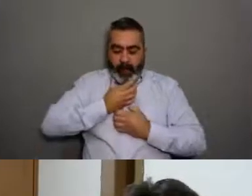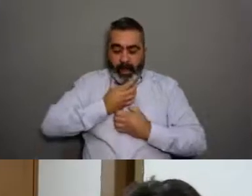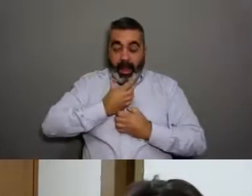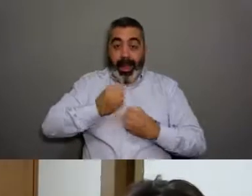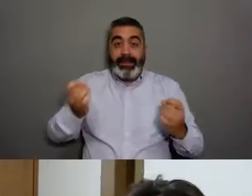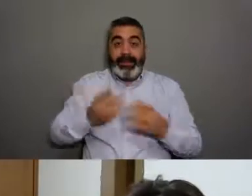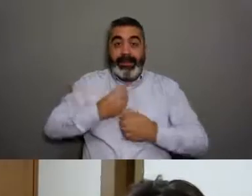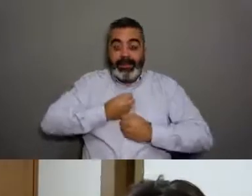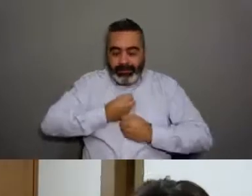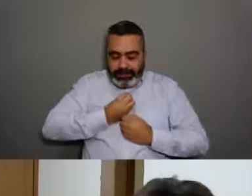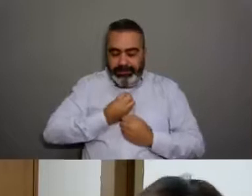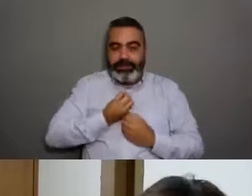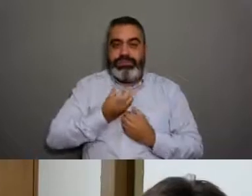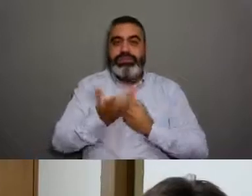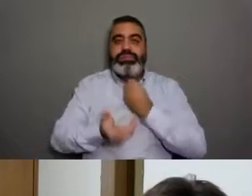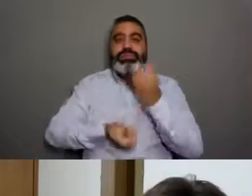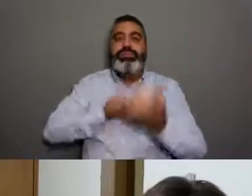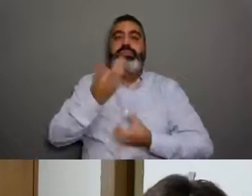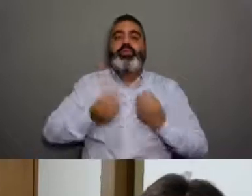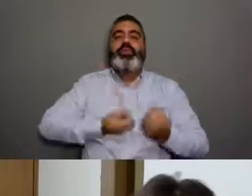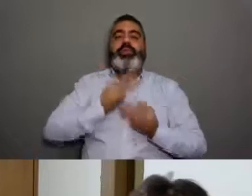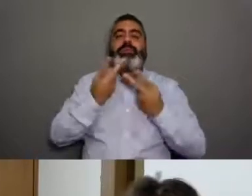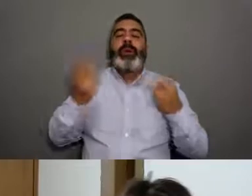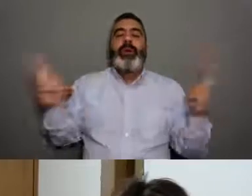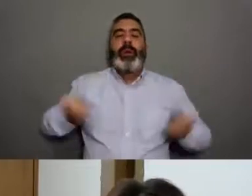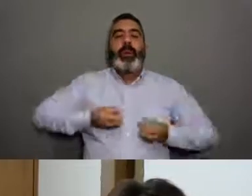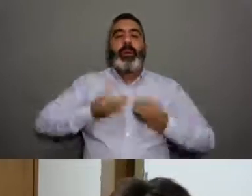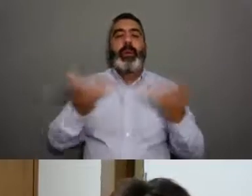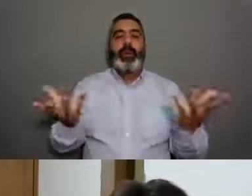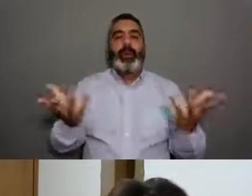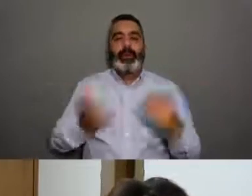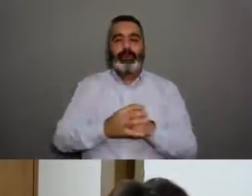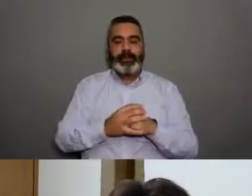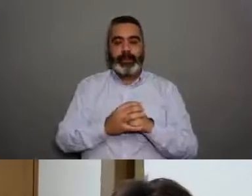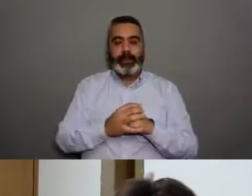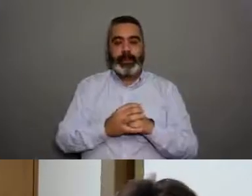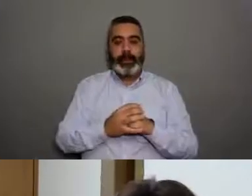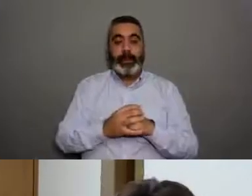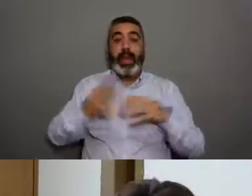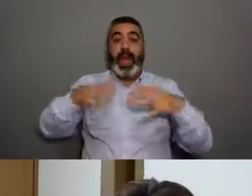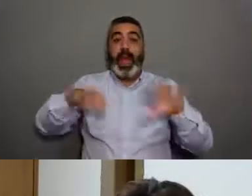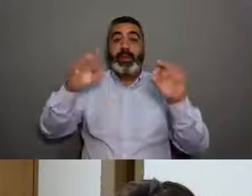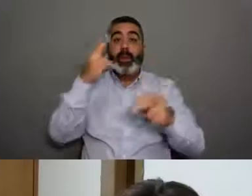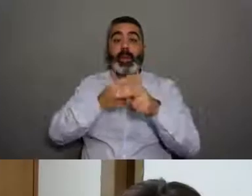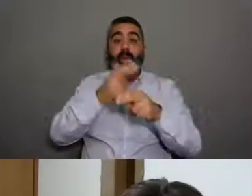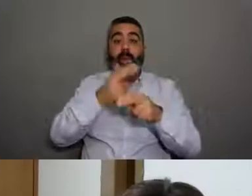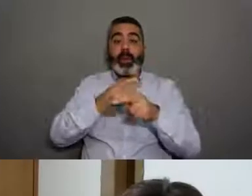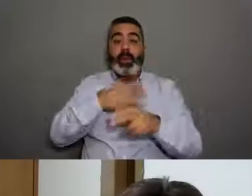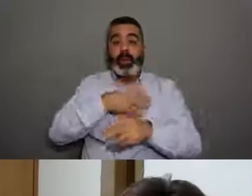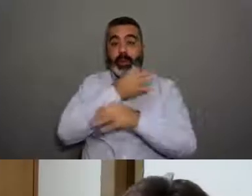μοιράζεσαι μπορεί να σε απελευθερώσουν. Αρχικά, πριν ξεκινήσω, θα ήθελα